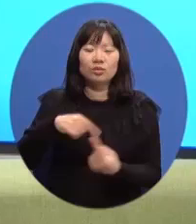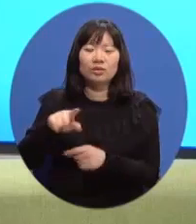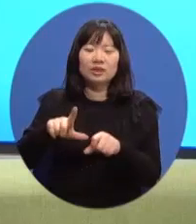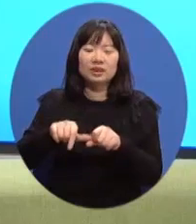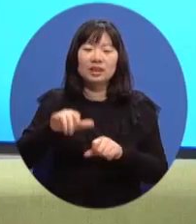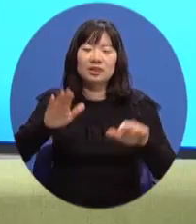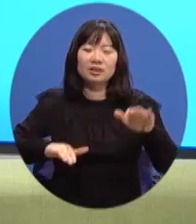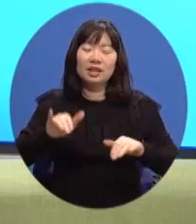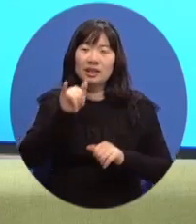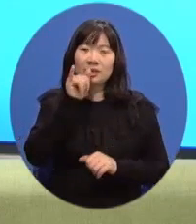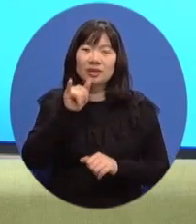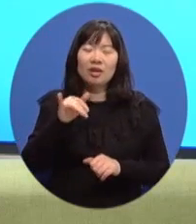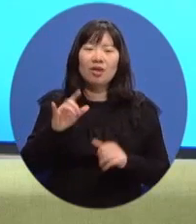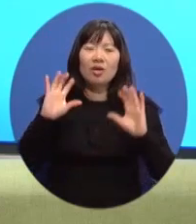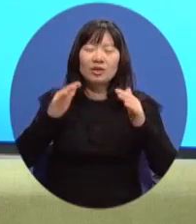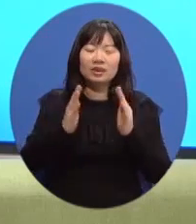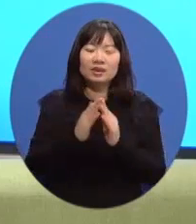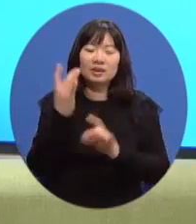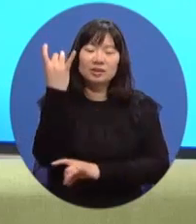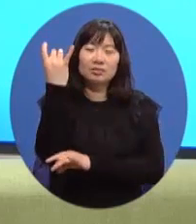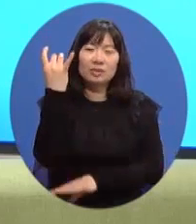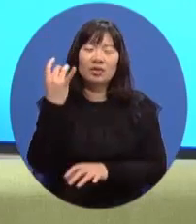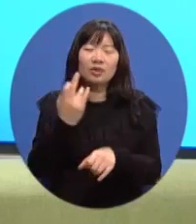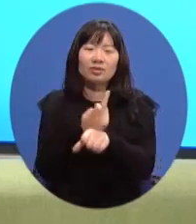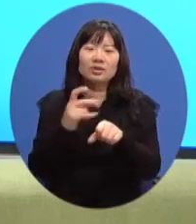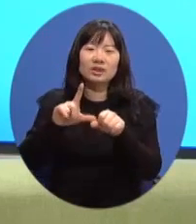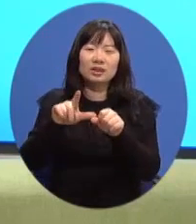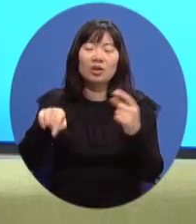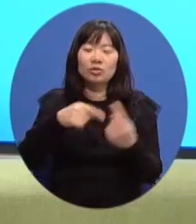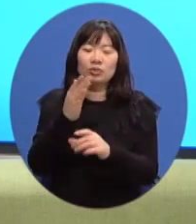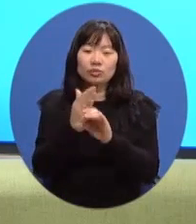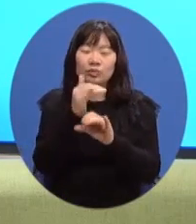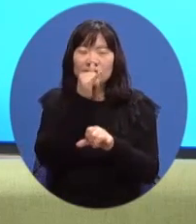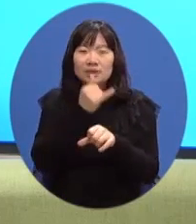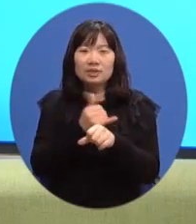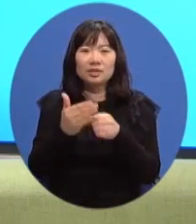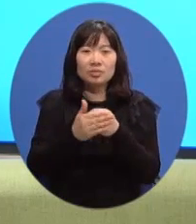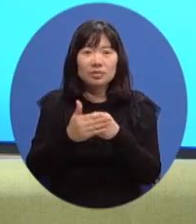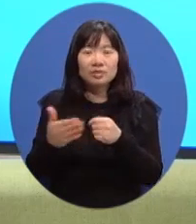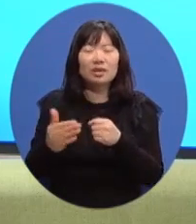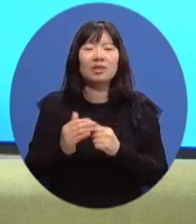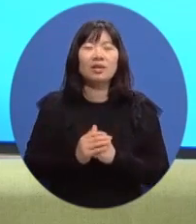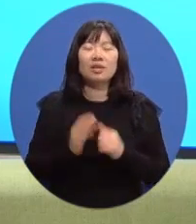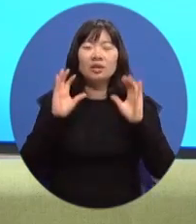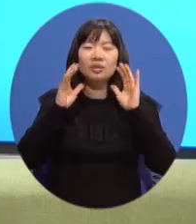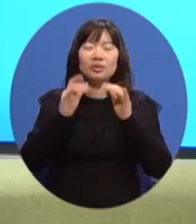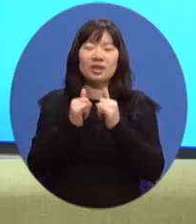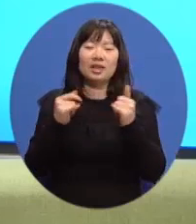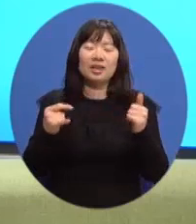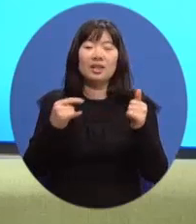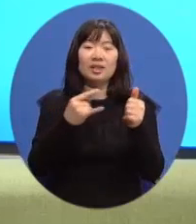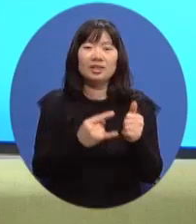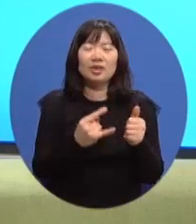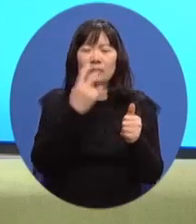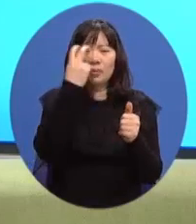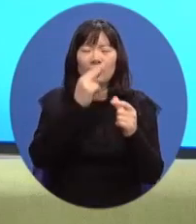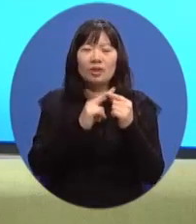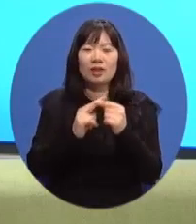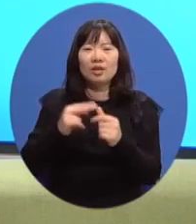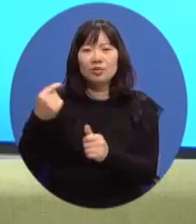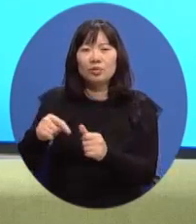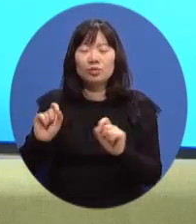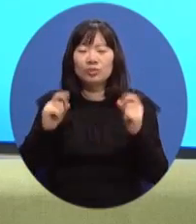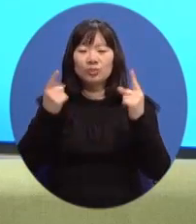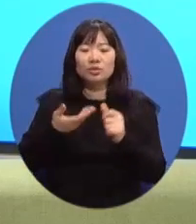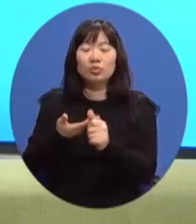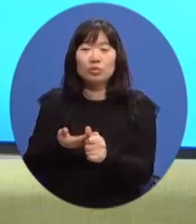시간에 차이가 있는데 어린이집은 기본적으로 12시간으로 운영되기 때문에 유아들에게 보호와 교육을